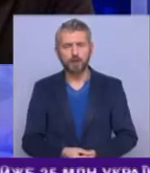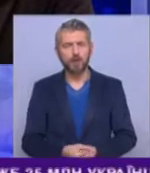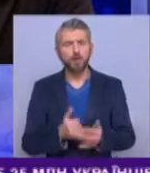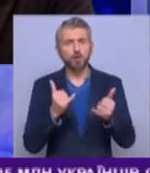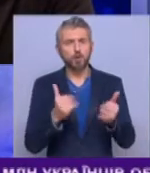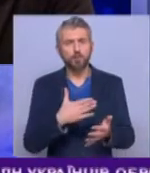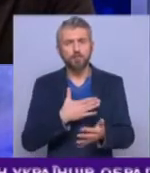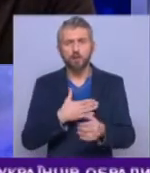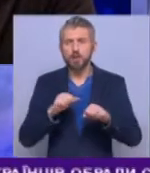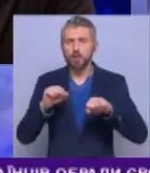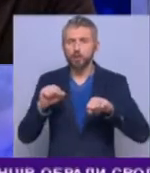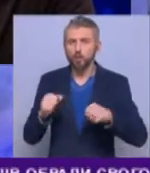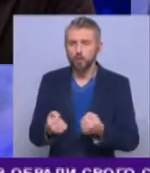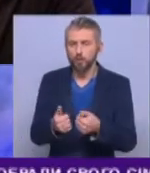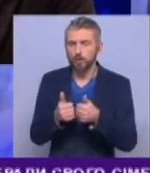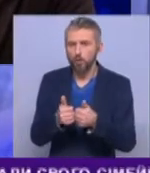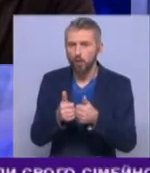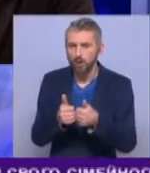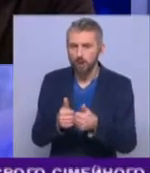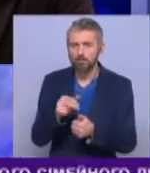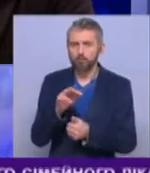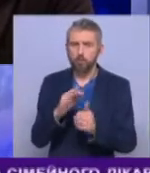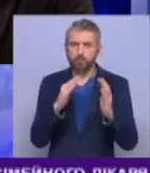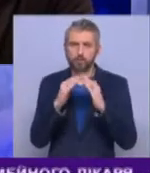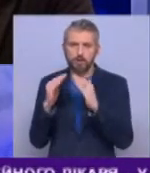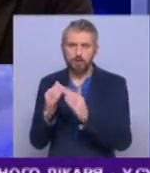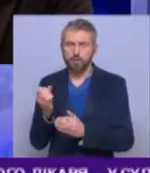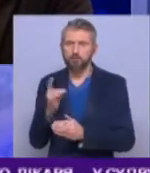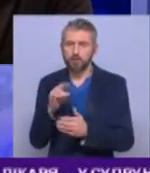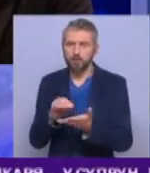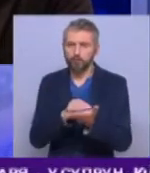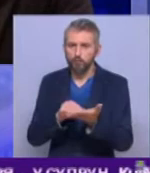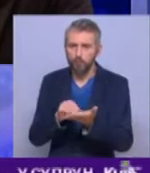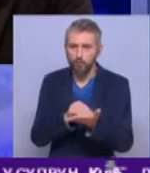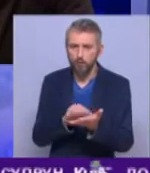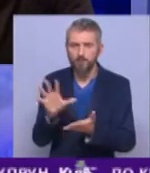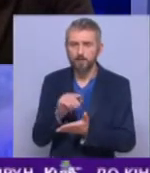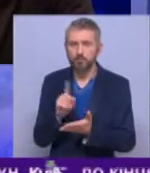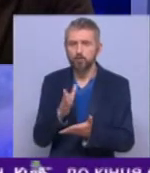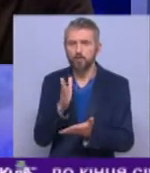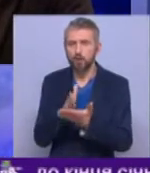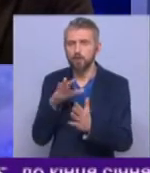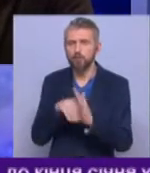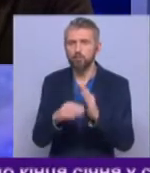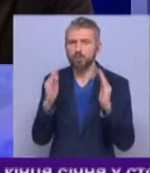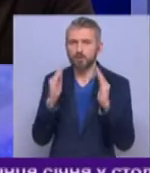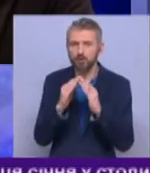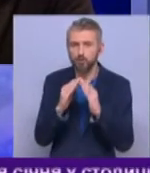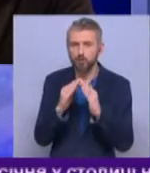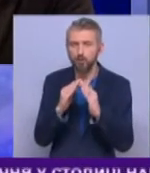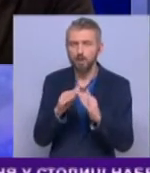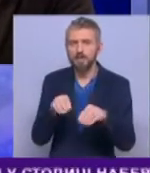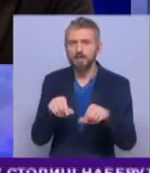Шановні мої друзі і колеги, да, по будинкам, ще раз вам повторюю. Все, що знаходиться в будинку, і земля